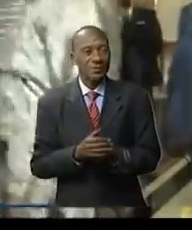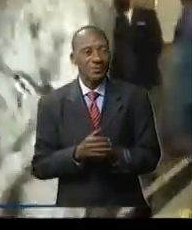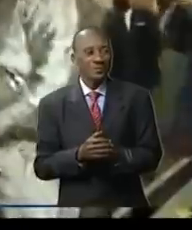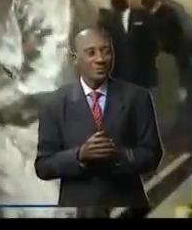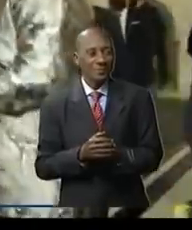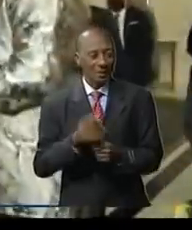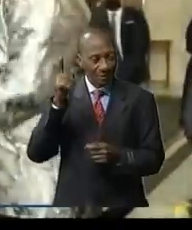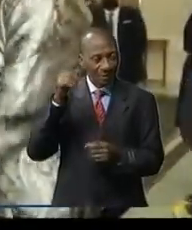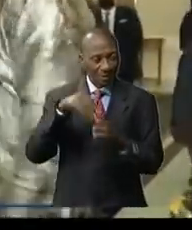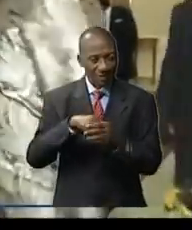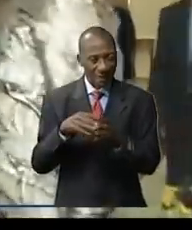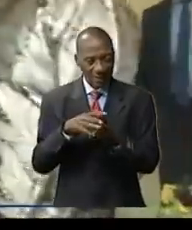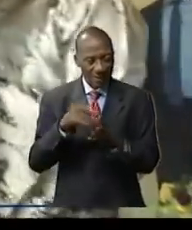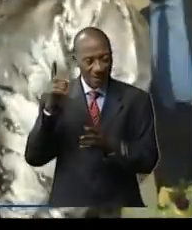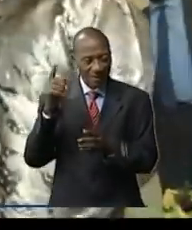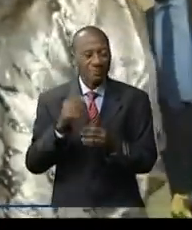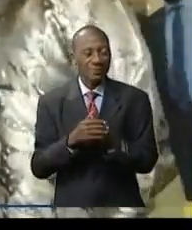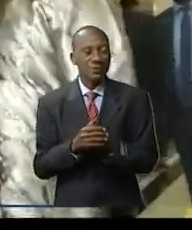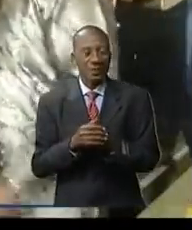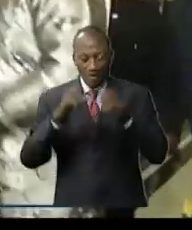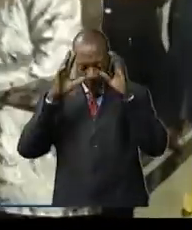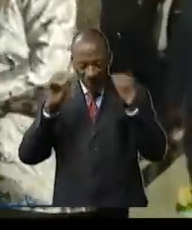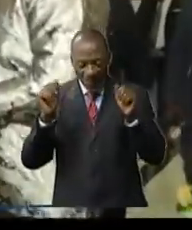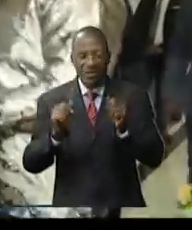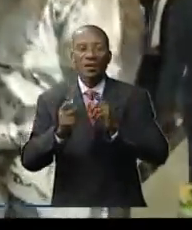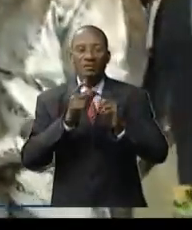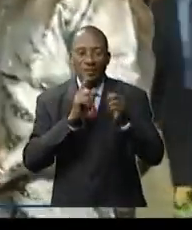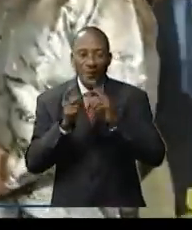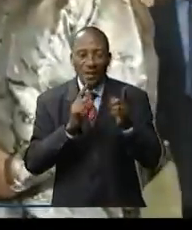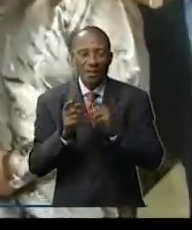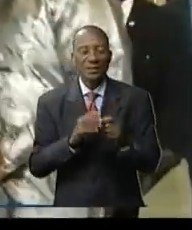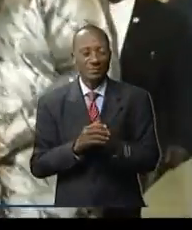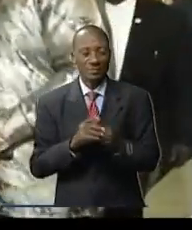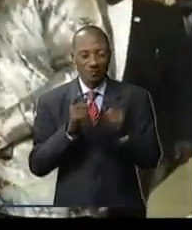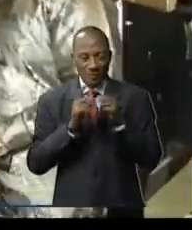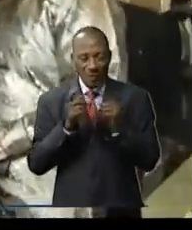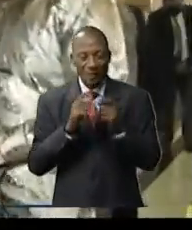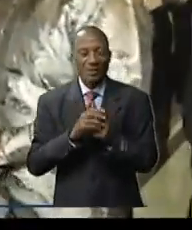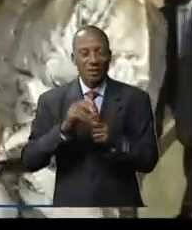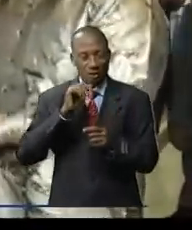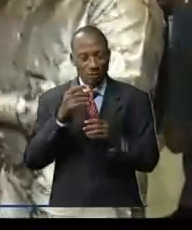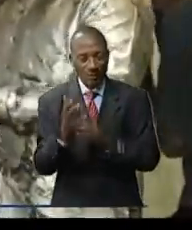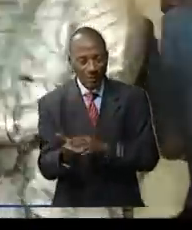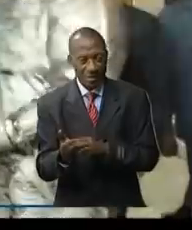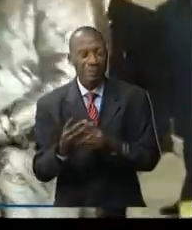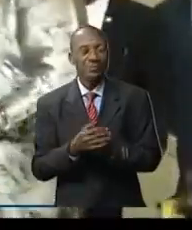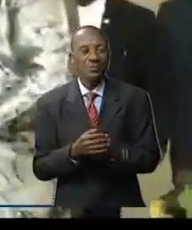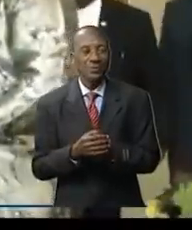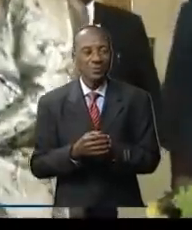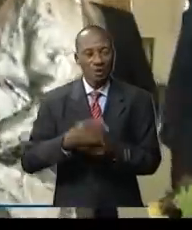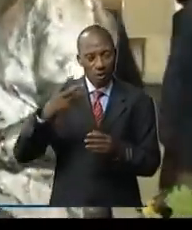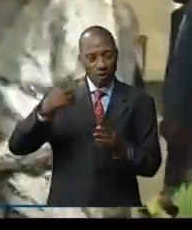Unies. Le chef de l'État congolais prendra la parole en début d'après-midi ce mardi 21 septembre pour la deuxième fois depuis